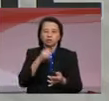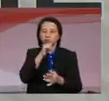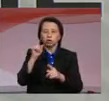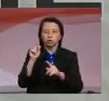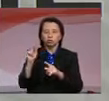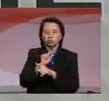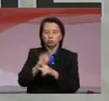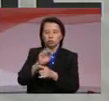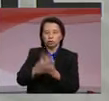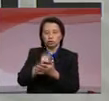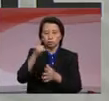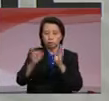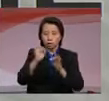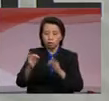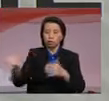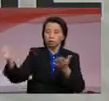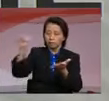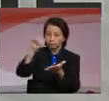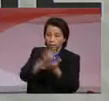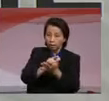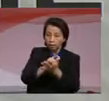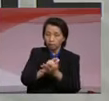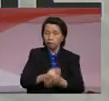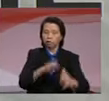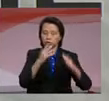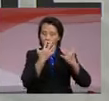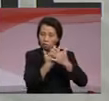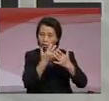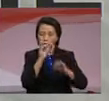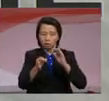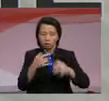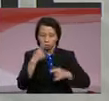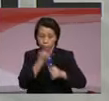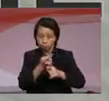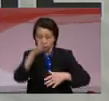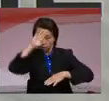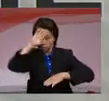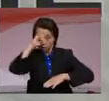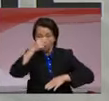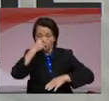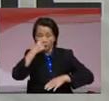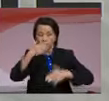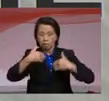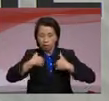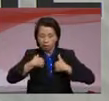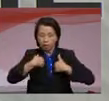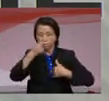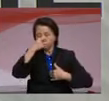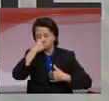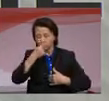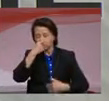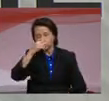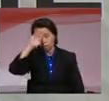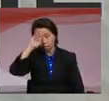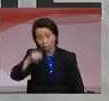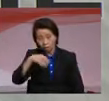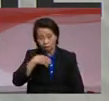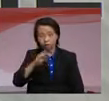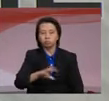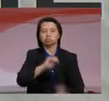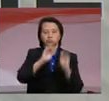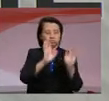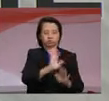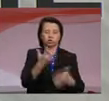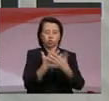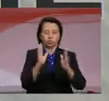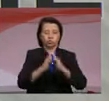yang bergejala. Mereka yang pulang, kita kuarantin di rumah. Kalau ada gejala ataupun ada kes yang positif, kita akan masukkan di